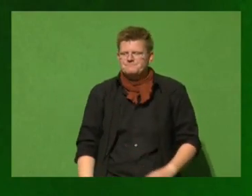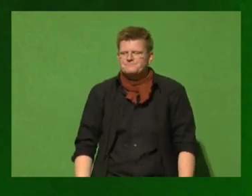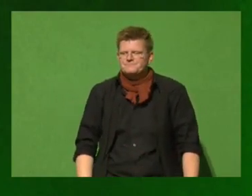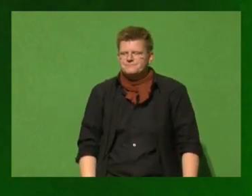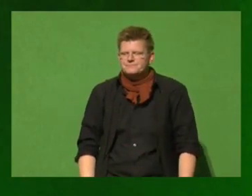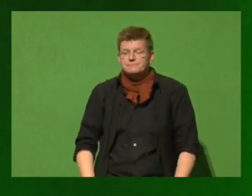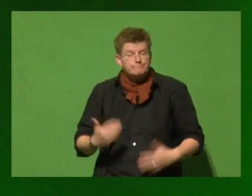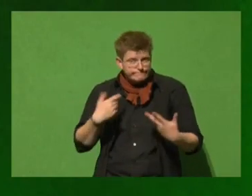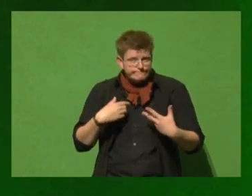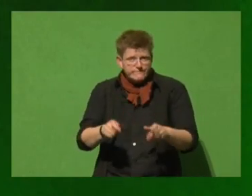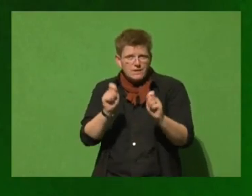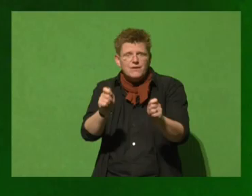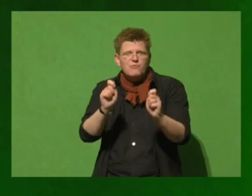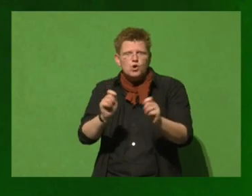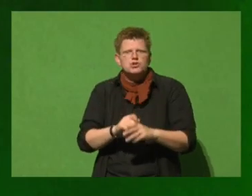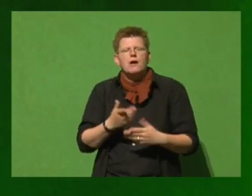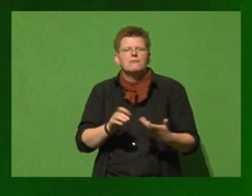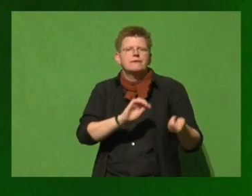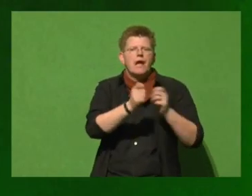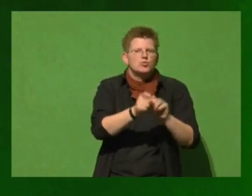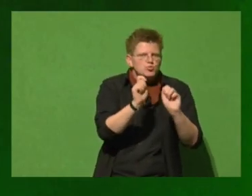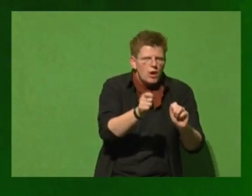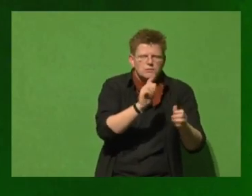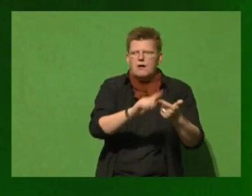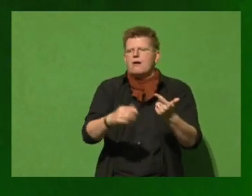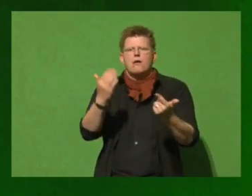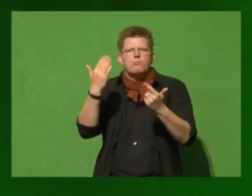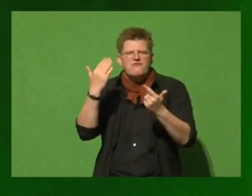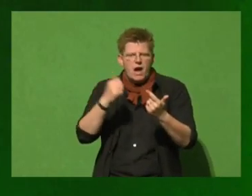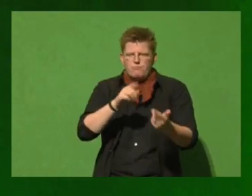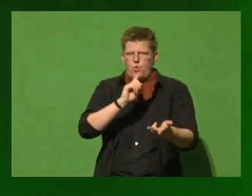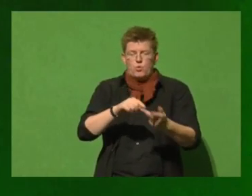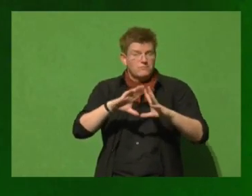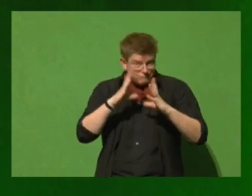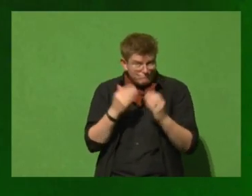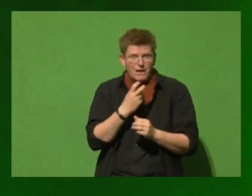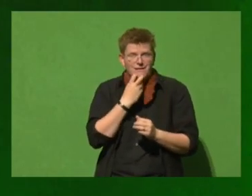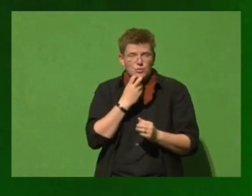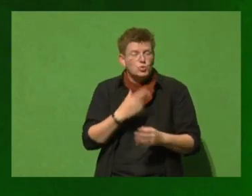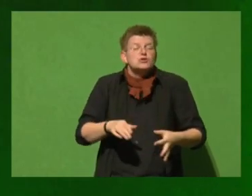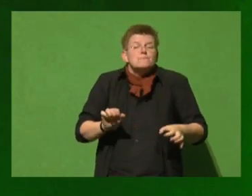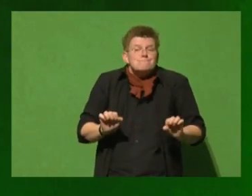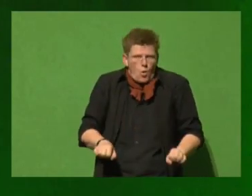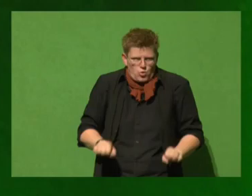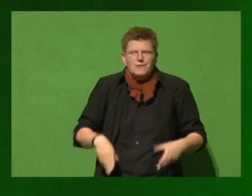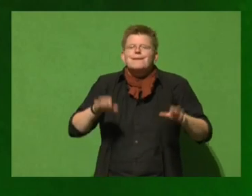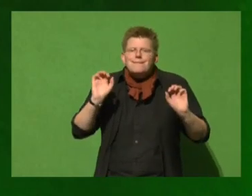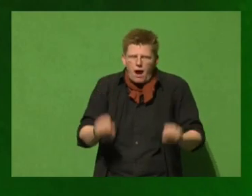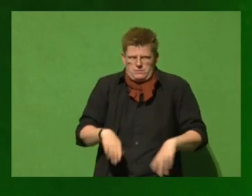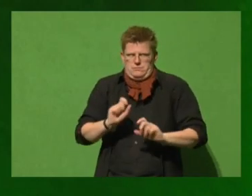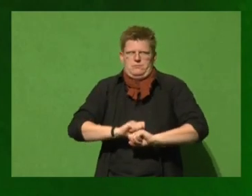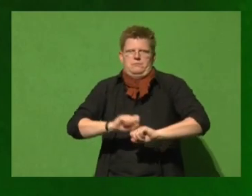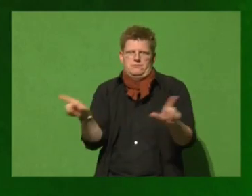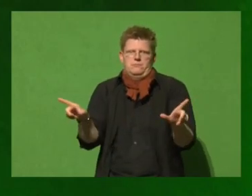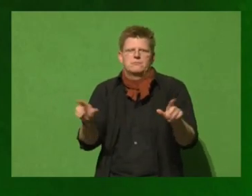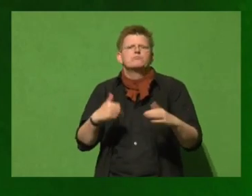Versendung von Unterlagen, also Änderungsanträge, Anträge, Bewerbungen elektronisch erfolgen kann. Das ist momentan weitestgehend auch manchmal